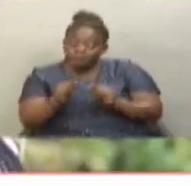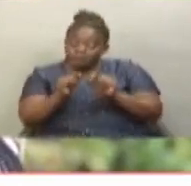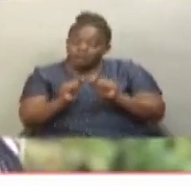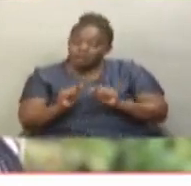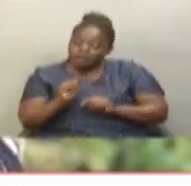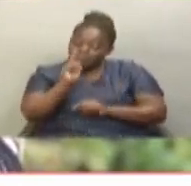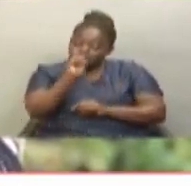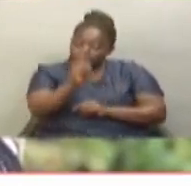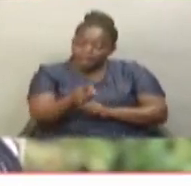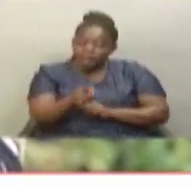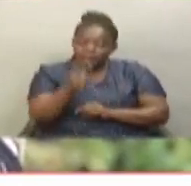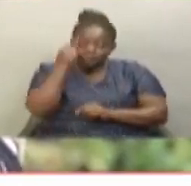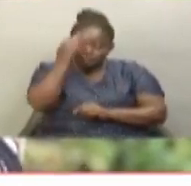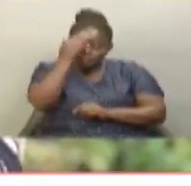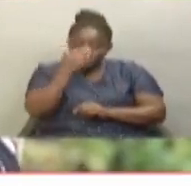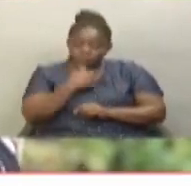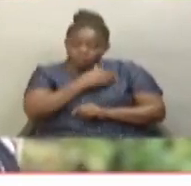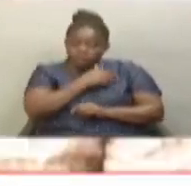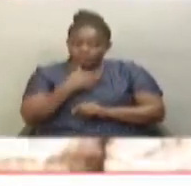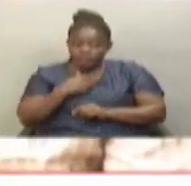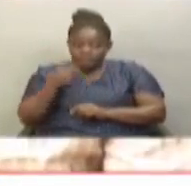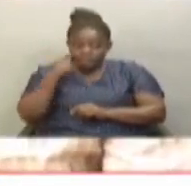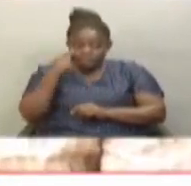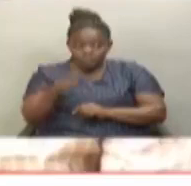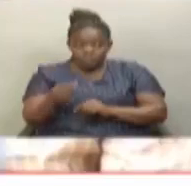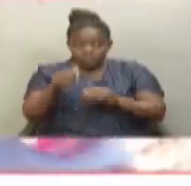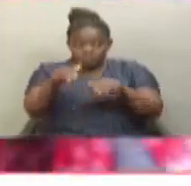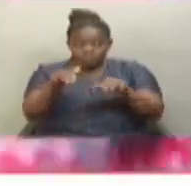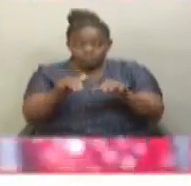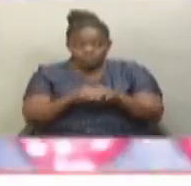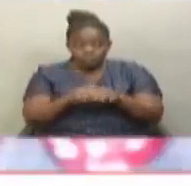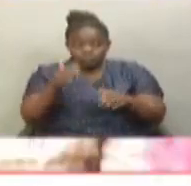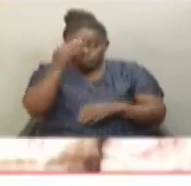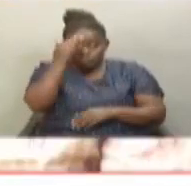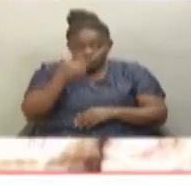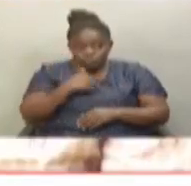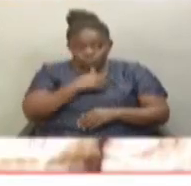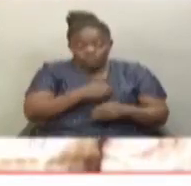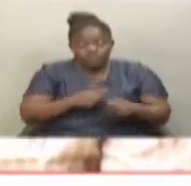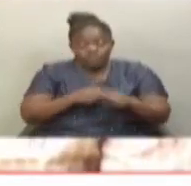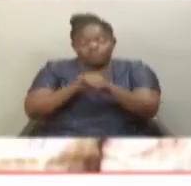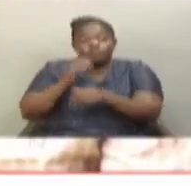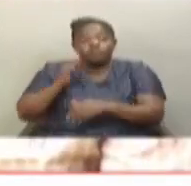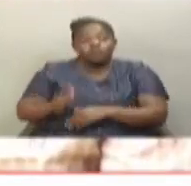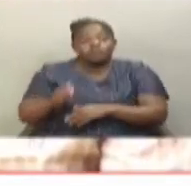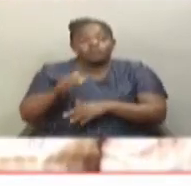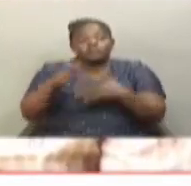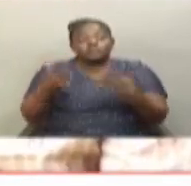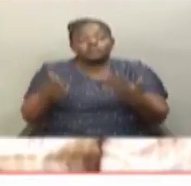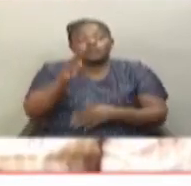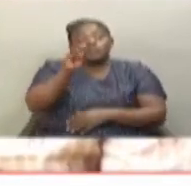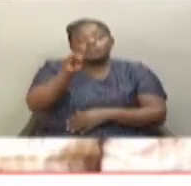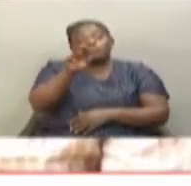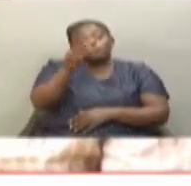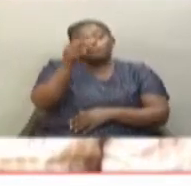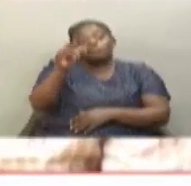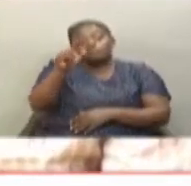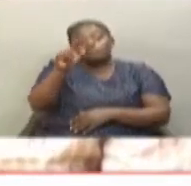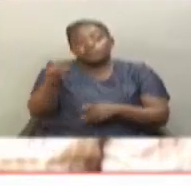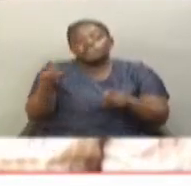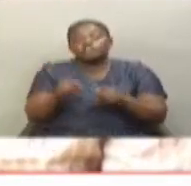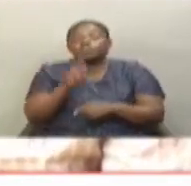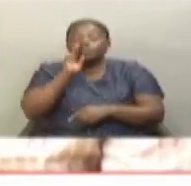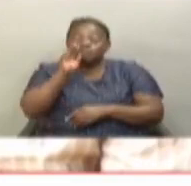Katuliki atunulize ddala labo banga waliwo omubaka omukatuliki awagira omuzoogwo nga ne Mufti Sheikh Shaban Ramadan Mubajje